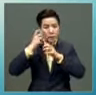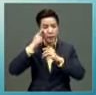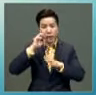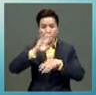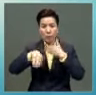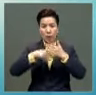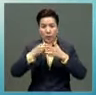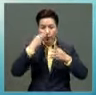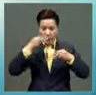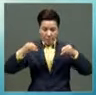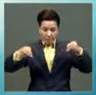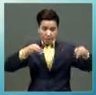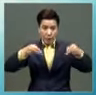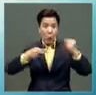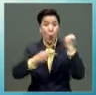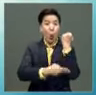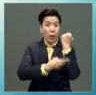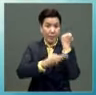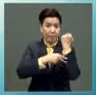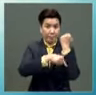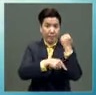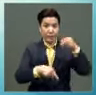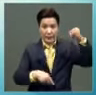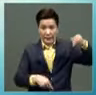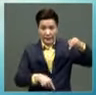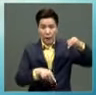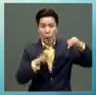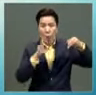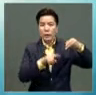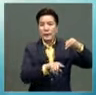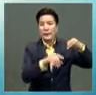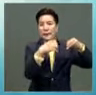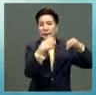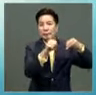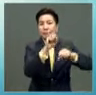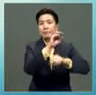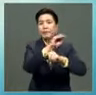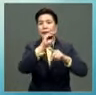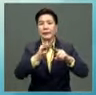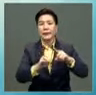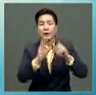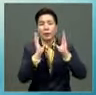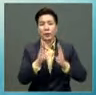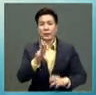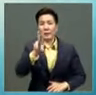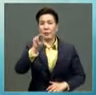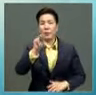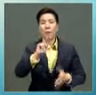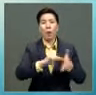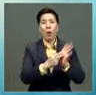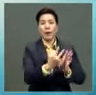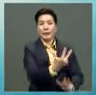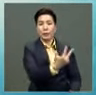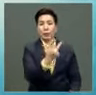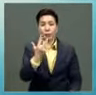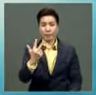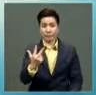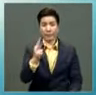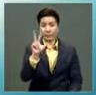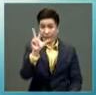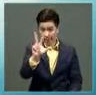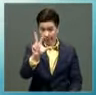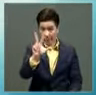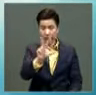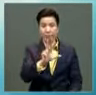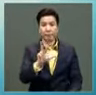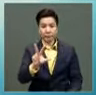ากกล้องวงจรปิดของโรงแรมพบว่าลูกเรือเพียงร้อยละ10หรือประมาณแค่จาก30คือ3คนง่ายๆอย่างนั้นเองนะครับ